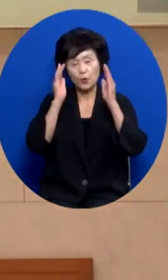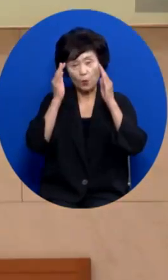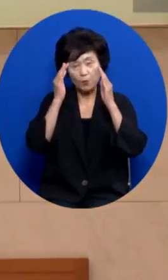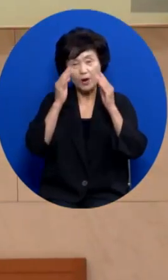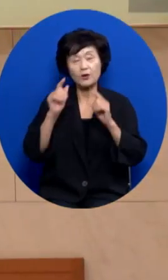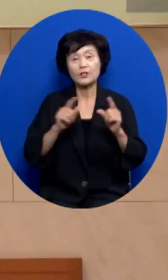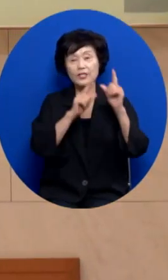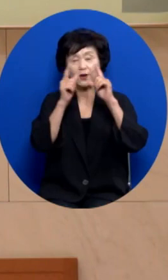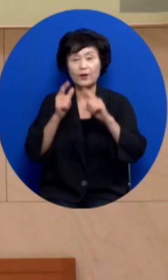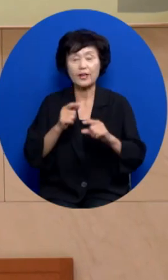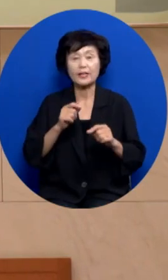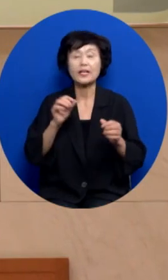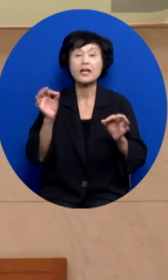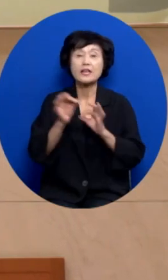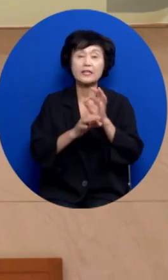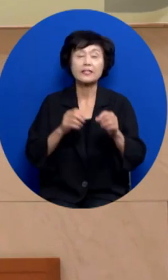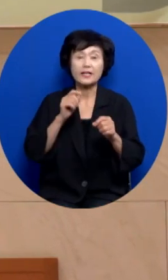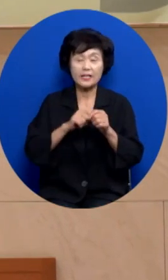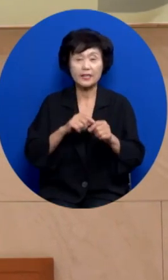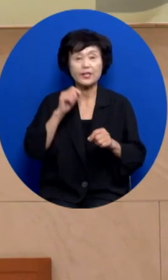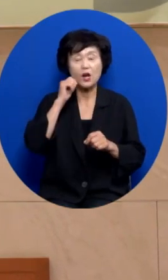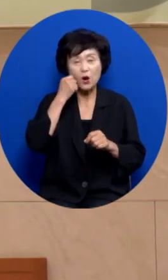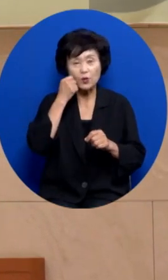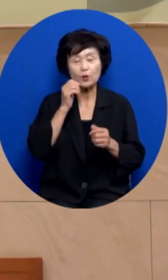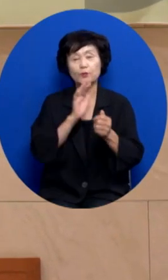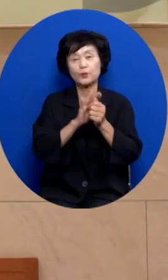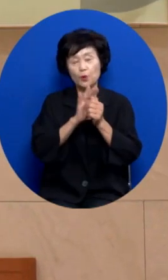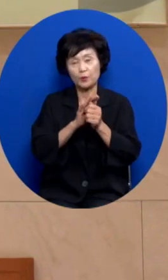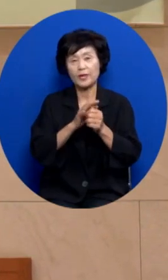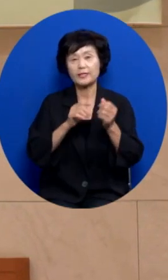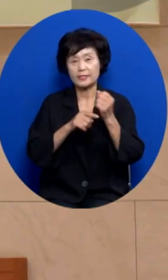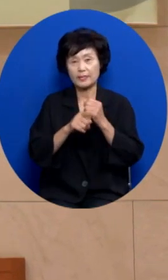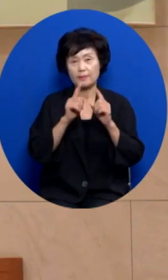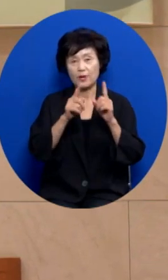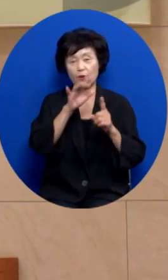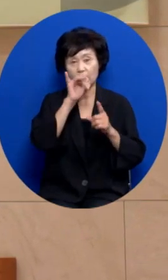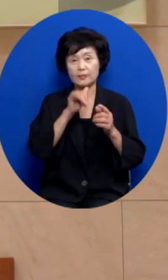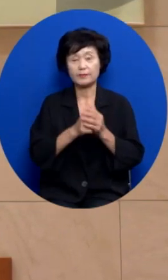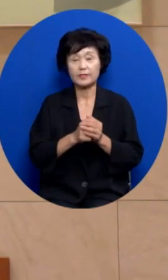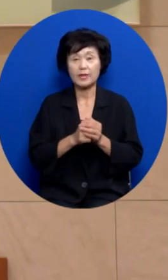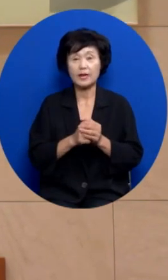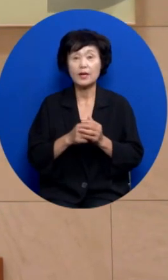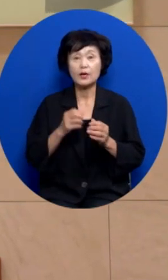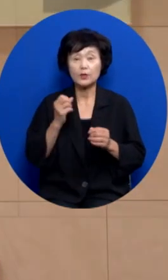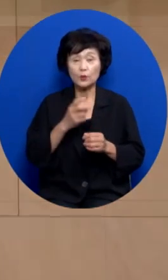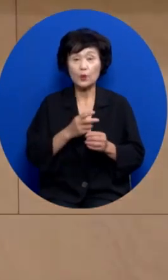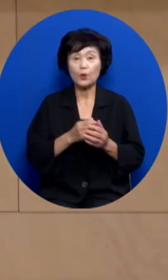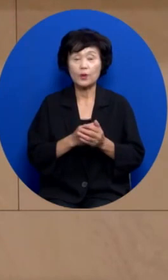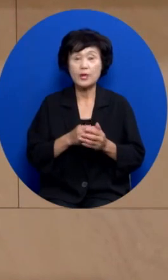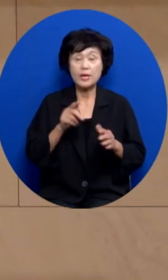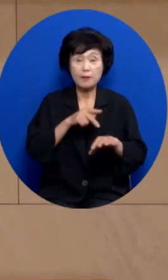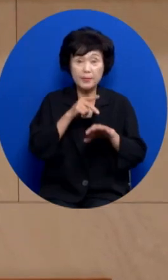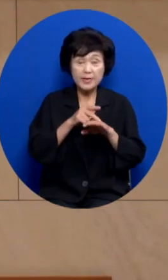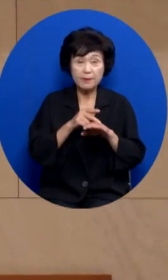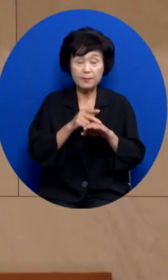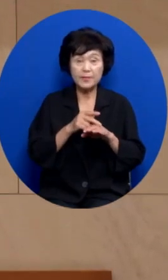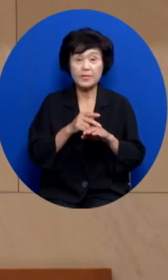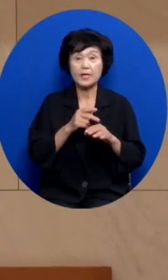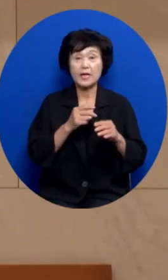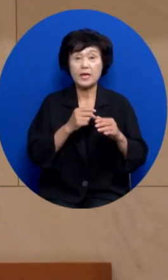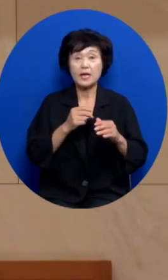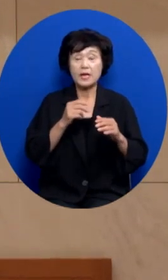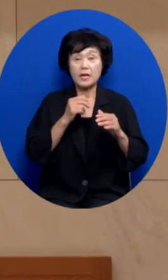경제적인 어려움을 겪지 않도록 하려는 뜻이라고 밝혔습니다. 마리아 테레사 디존 데베가 주한 필리핀 대사와